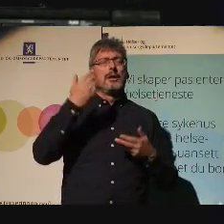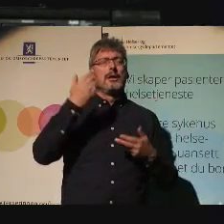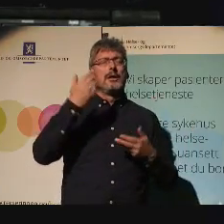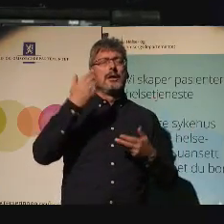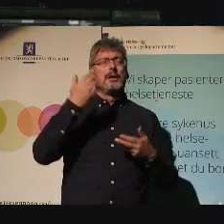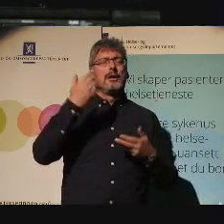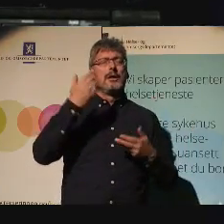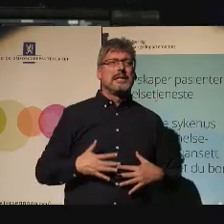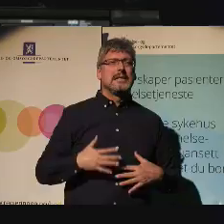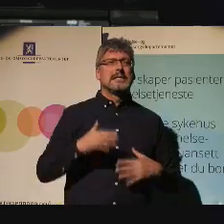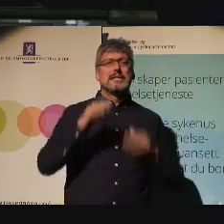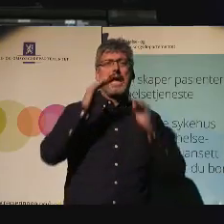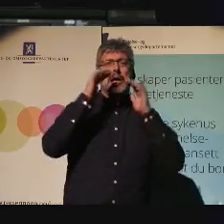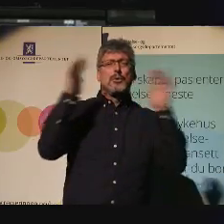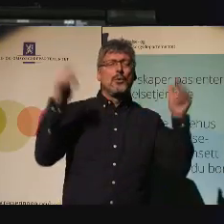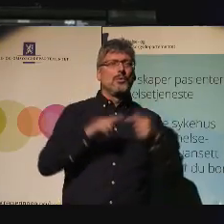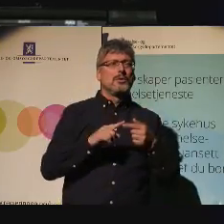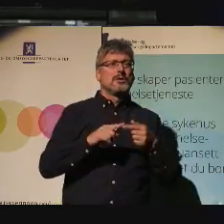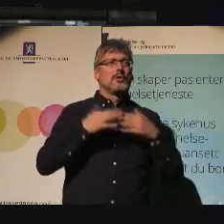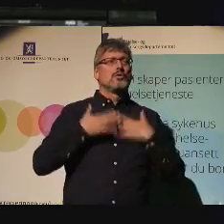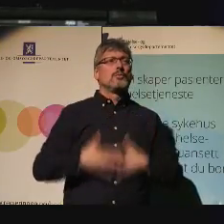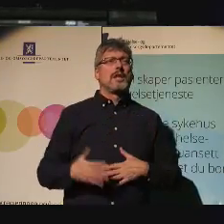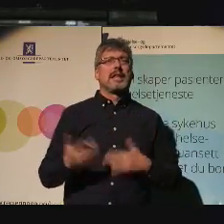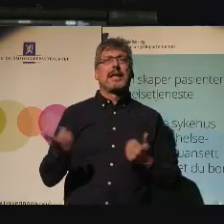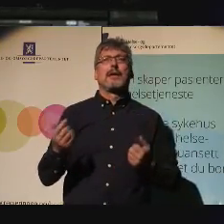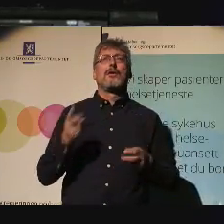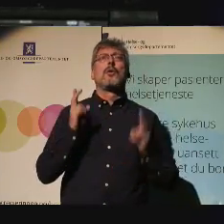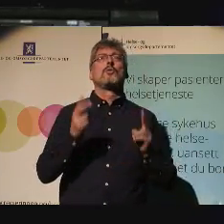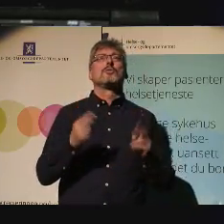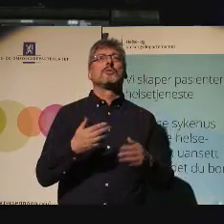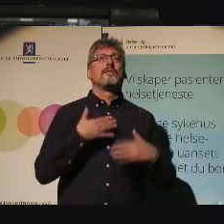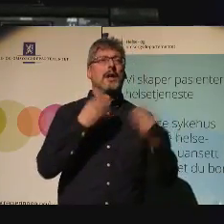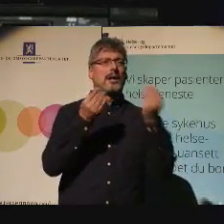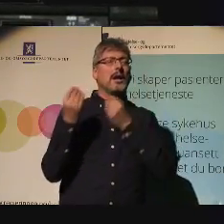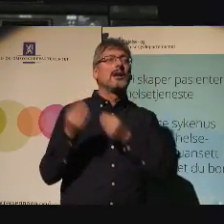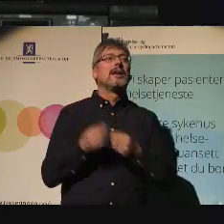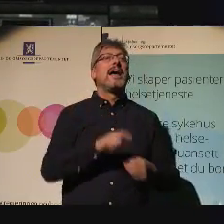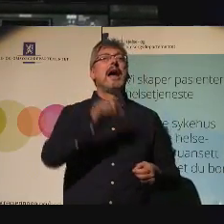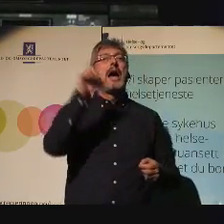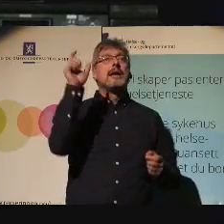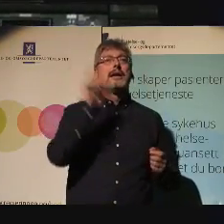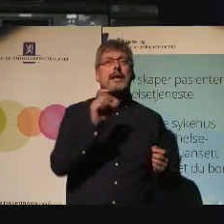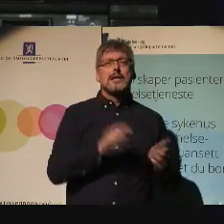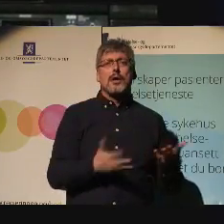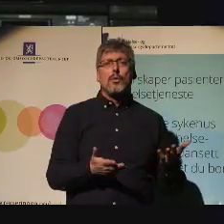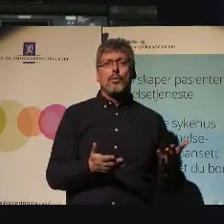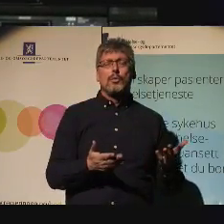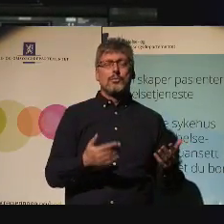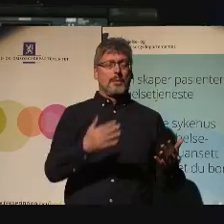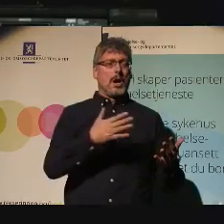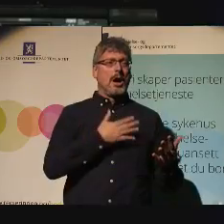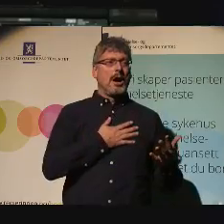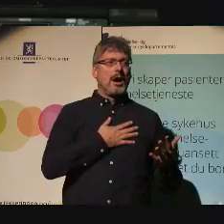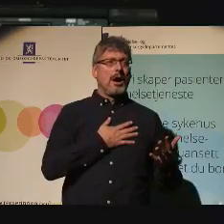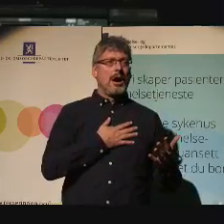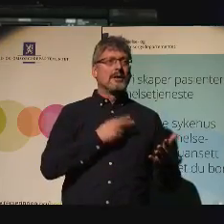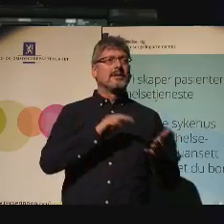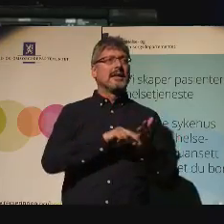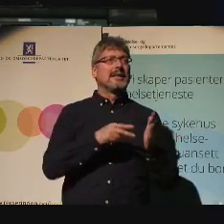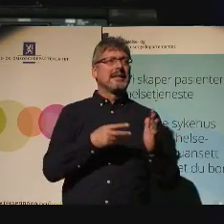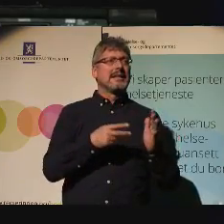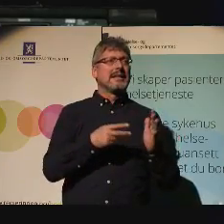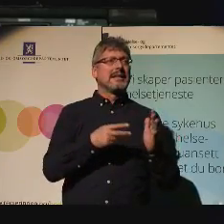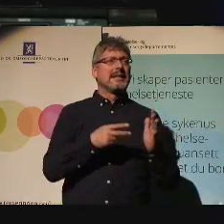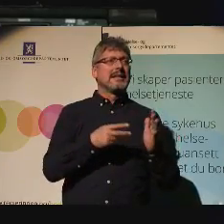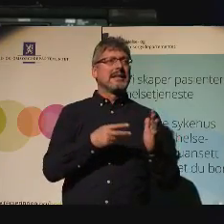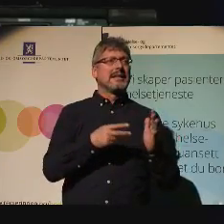og somatikk. Og som vi også har lært, så er risikoen ved å ha disse tilstandene